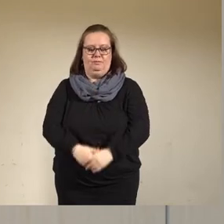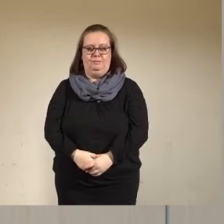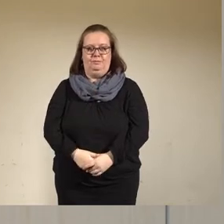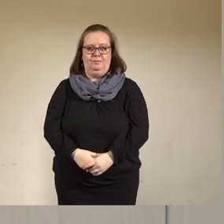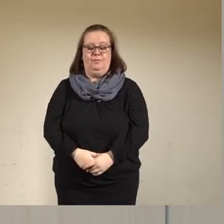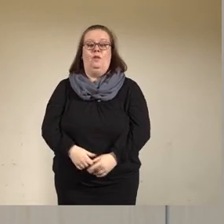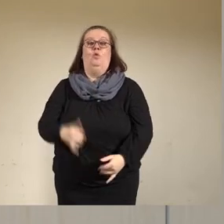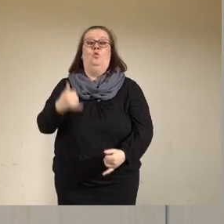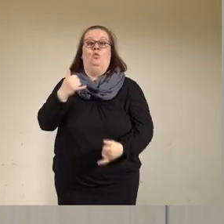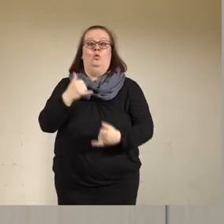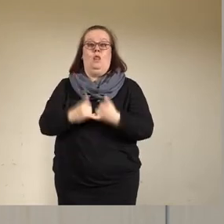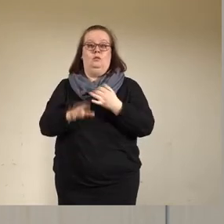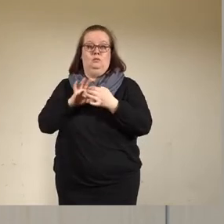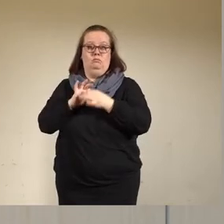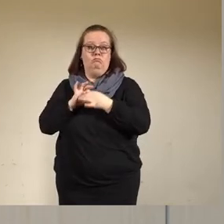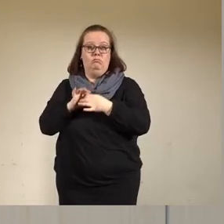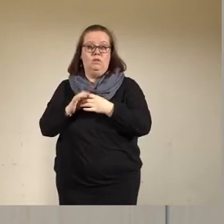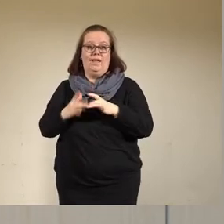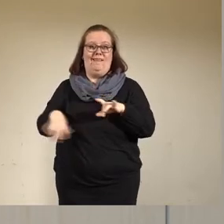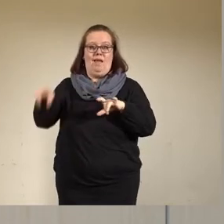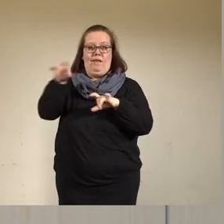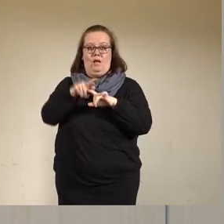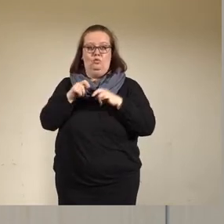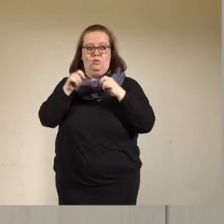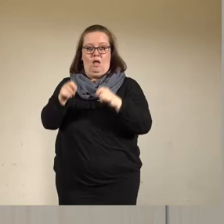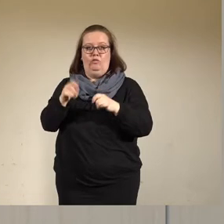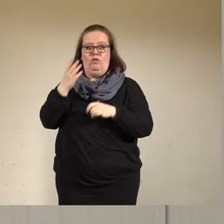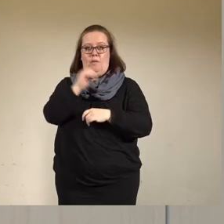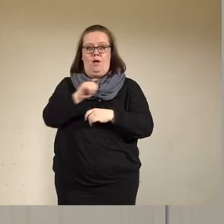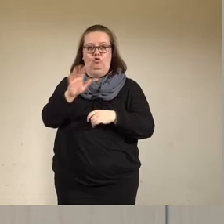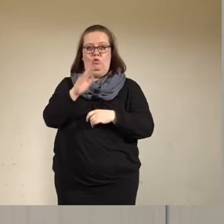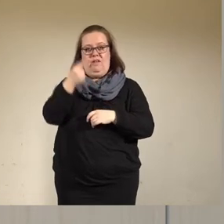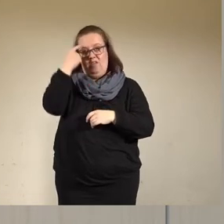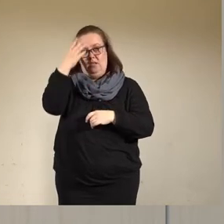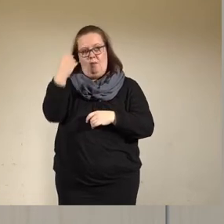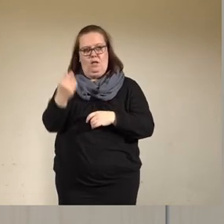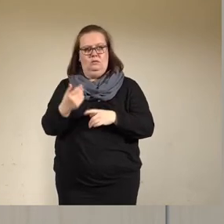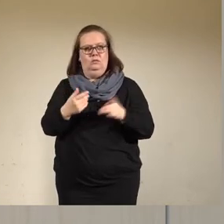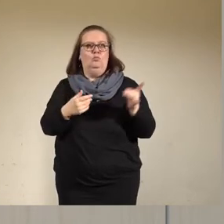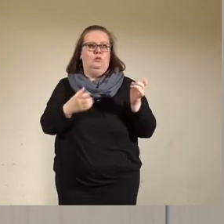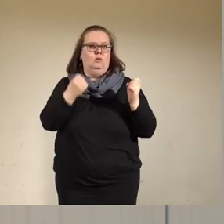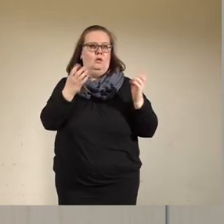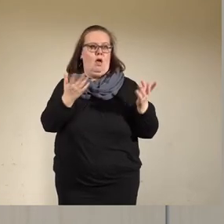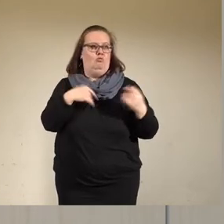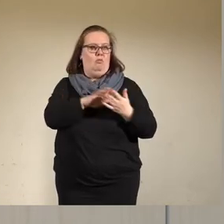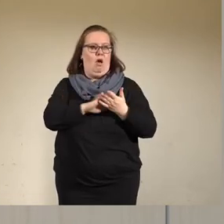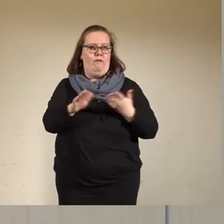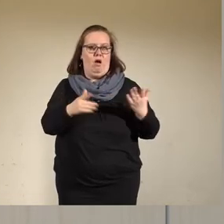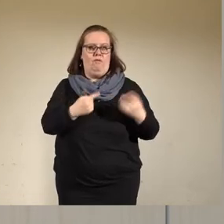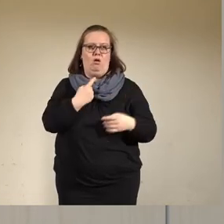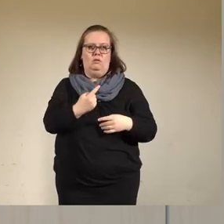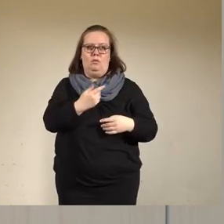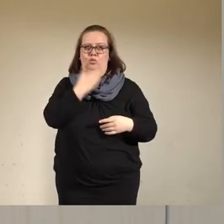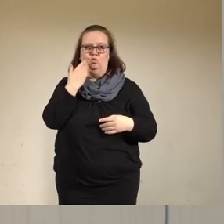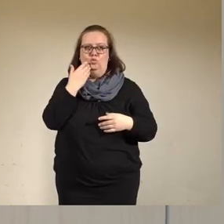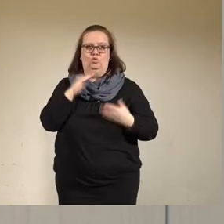Nun ein letztes Wort zu dem Ergänzungsantrag von Martin Schulte-Wissermann. Lieber Martin, du hast es natürlich sehr einfach, denn du musst